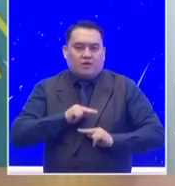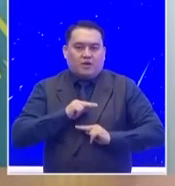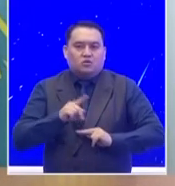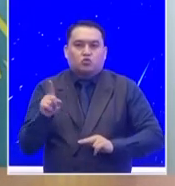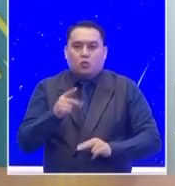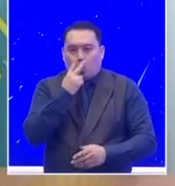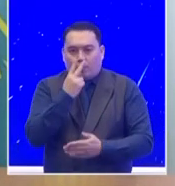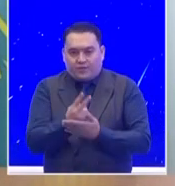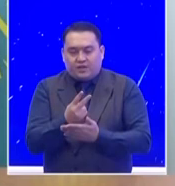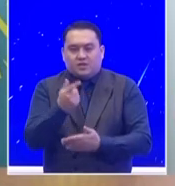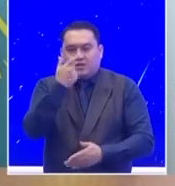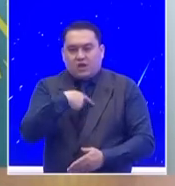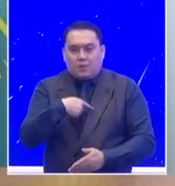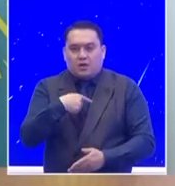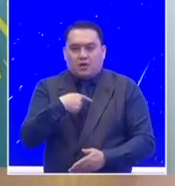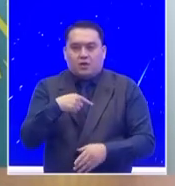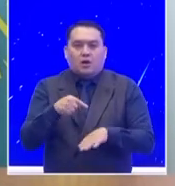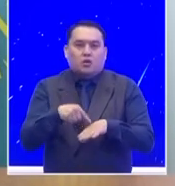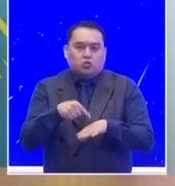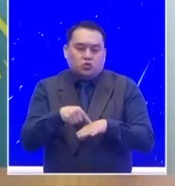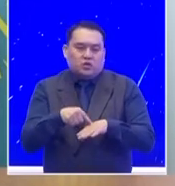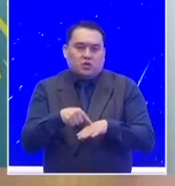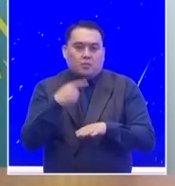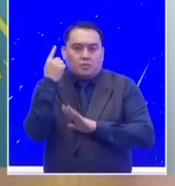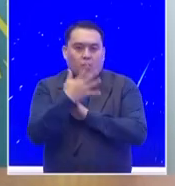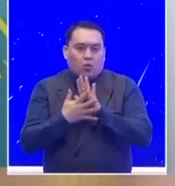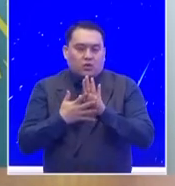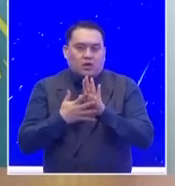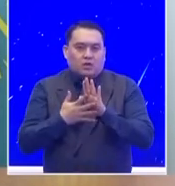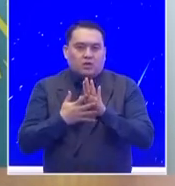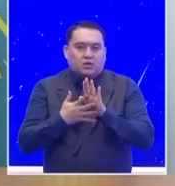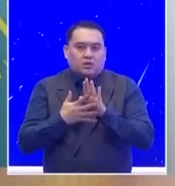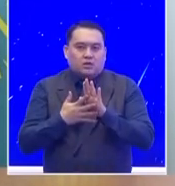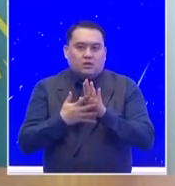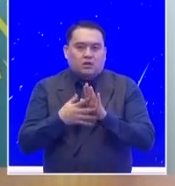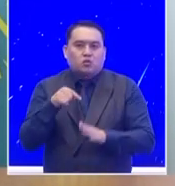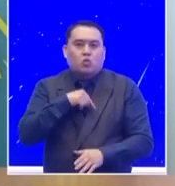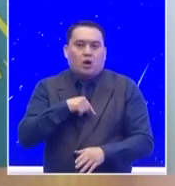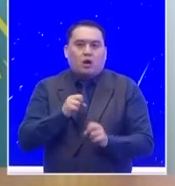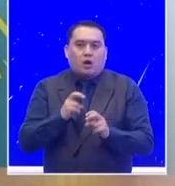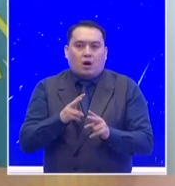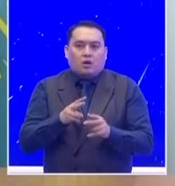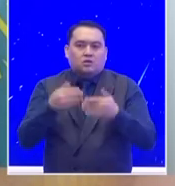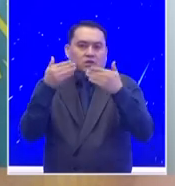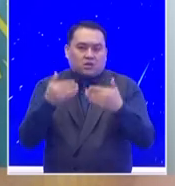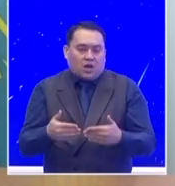чтобы они увидели своими глазами, руками ощутили само состояние внутреннее, какова аура,